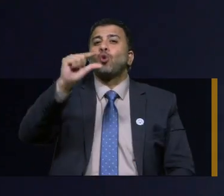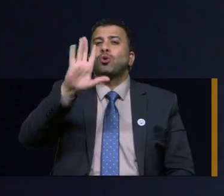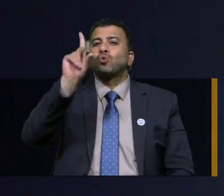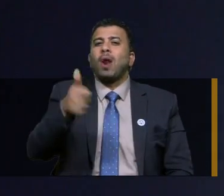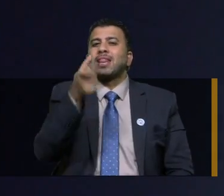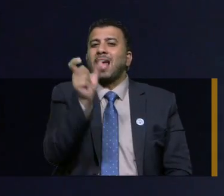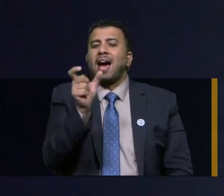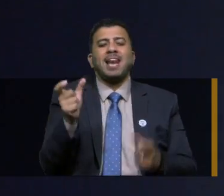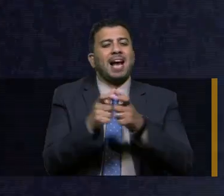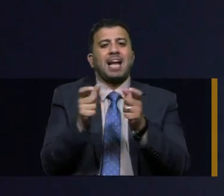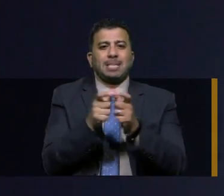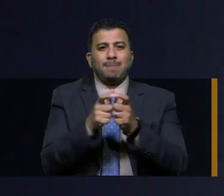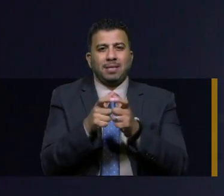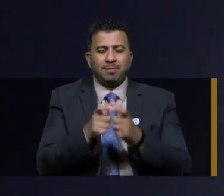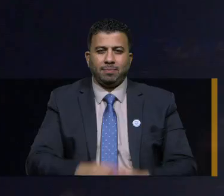بن محمد القاسم.